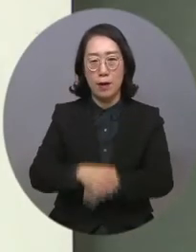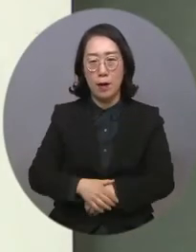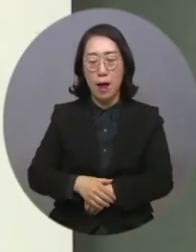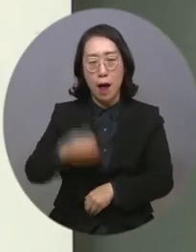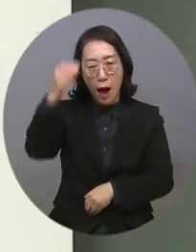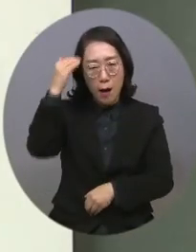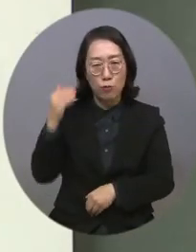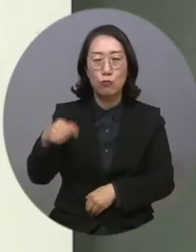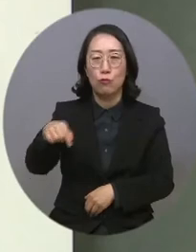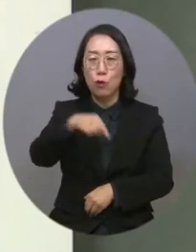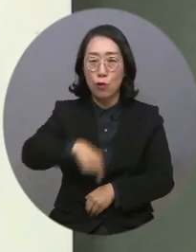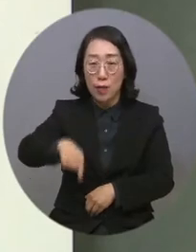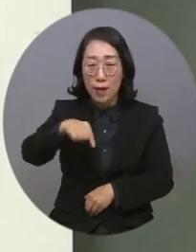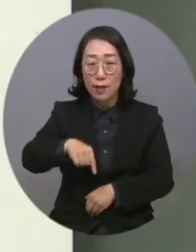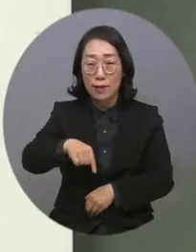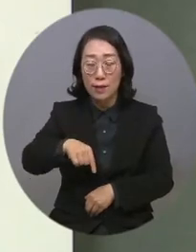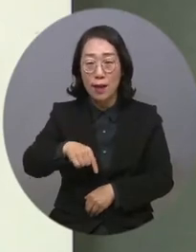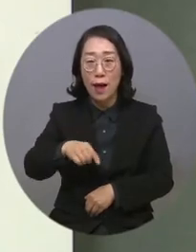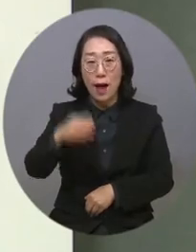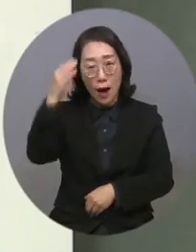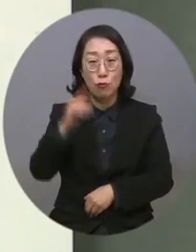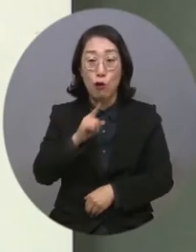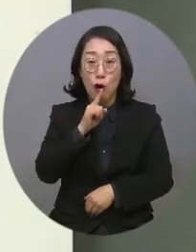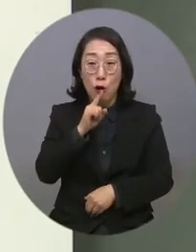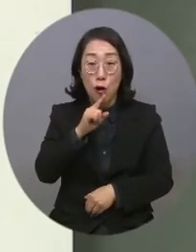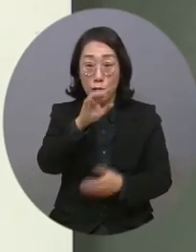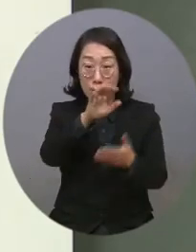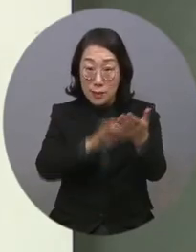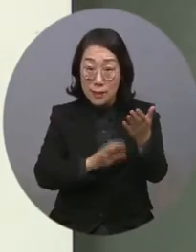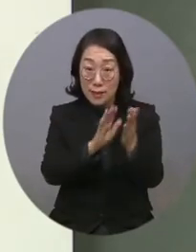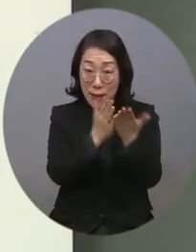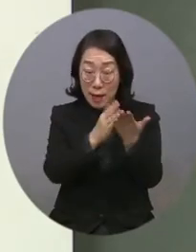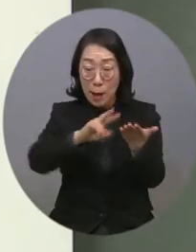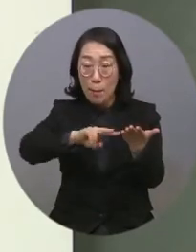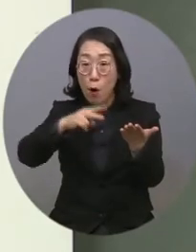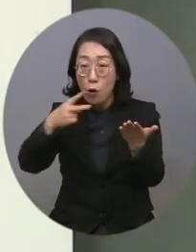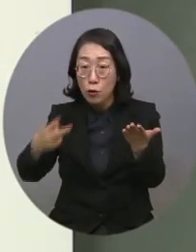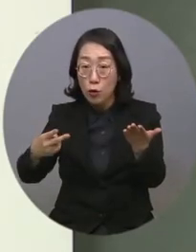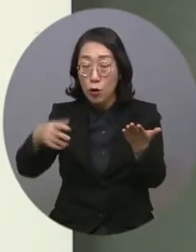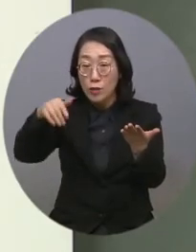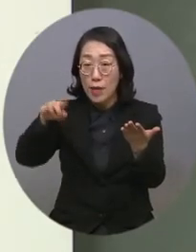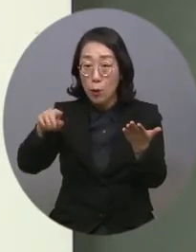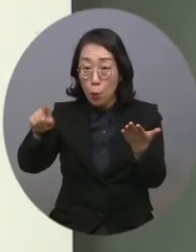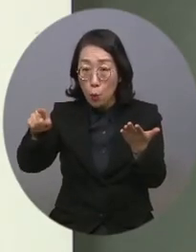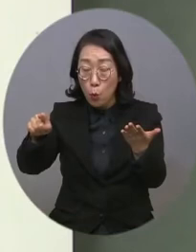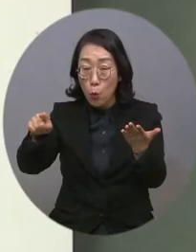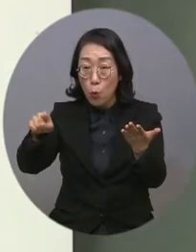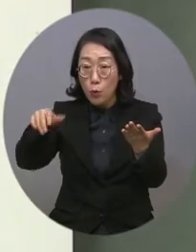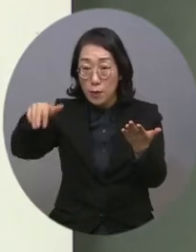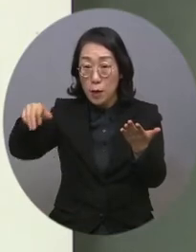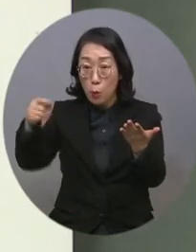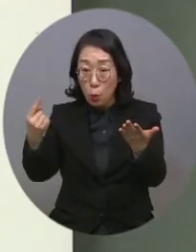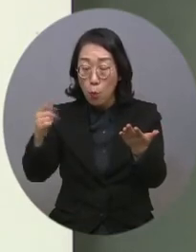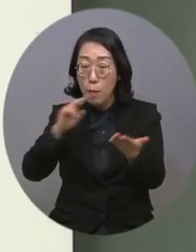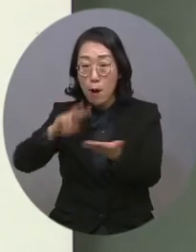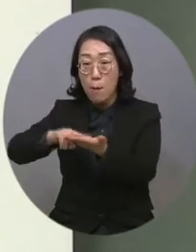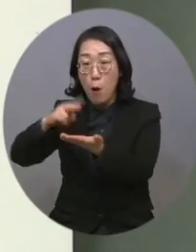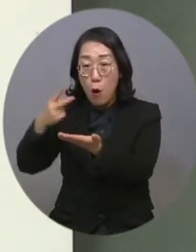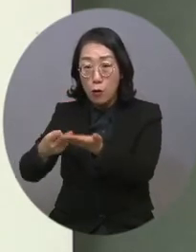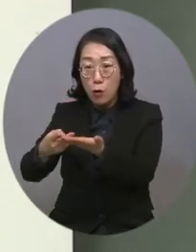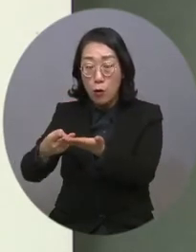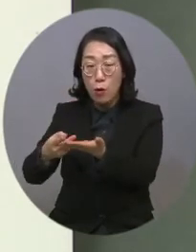작품을 체코어로 번역을 해서 번역해 주 보내는 세계